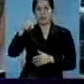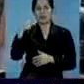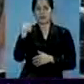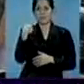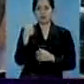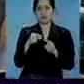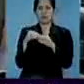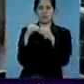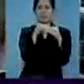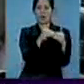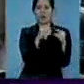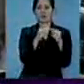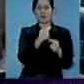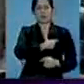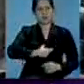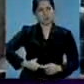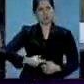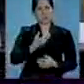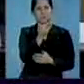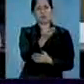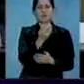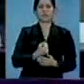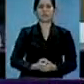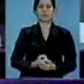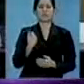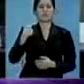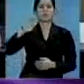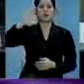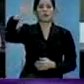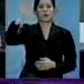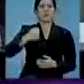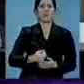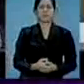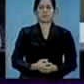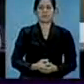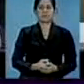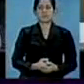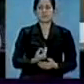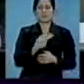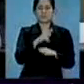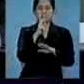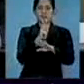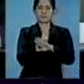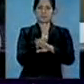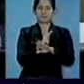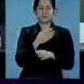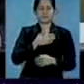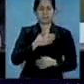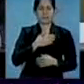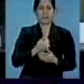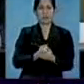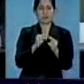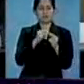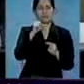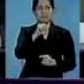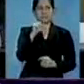าย คุณจตุพรครับมีผู้ประท้วงครับคุณอรรถพรประท้วงอะไรครับ ท่านประธานที่เคารพผมอรรถพรพลบุตรส